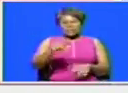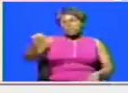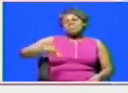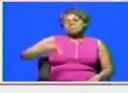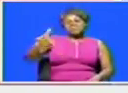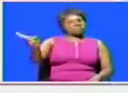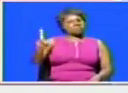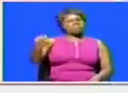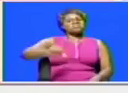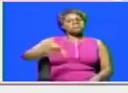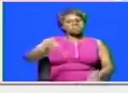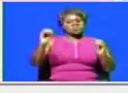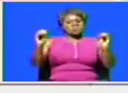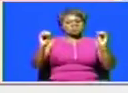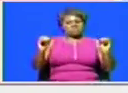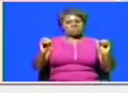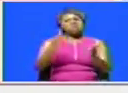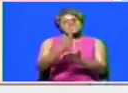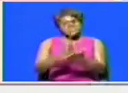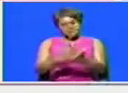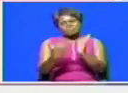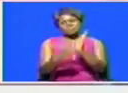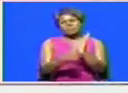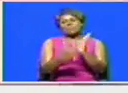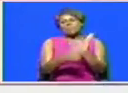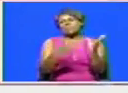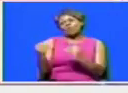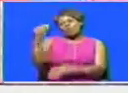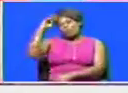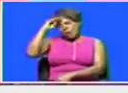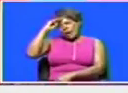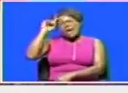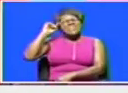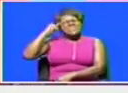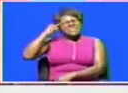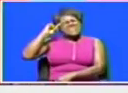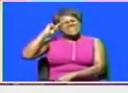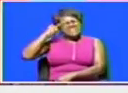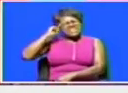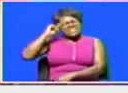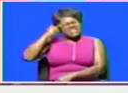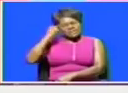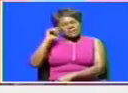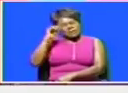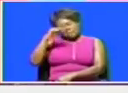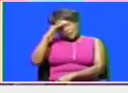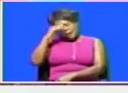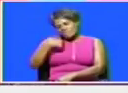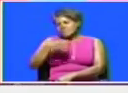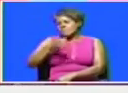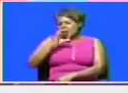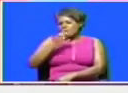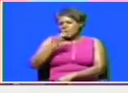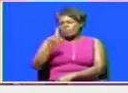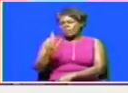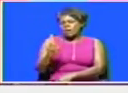lakini wengine si malaya, wengine ni shida zimewapeleka pale. Amekuwa na msongo wa mawazo mpaka anaona wacha nikae kwa bar, nikunywe pombe, nikunywe chupa